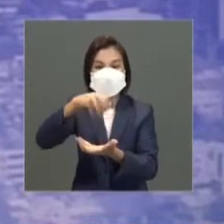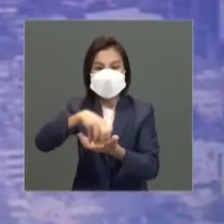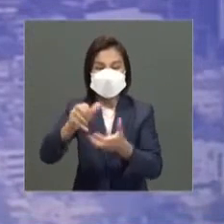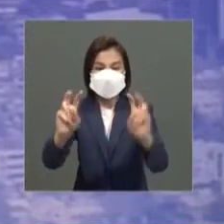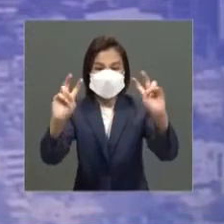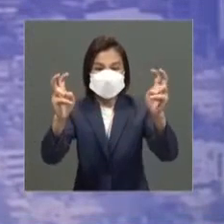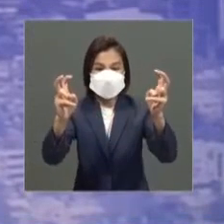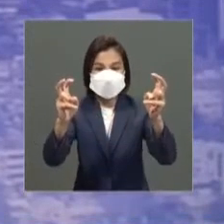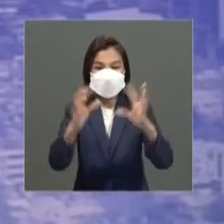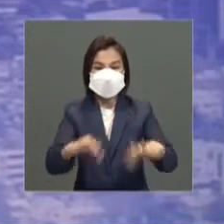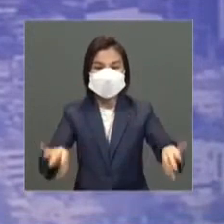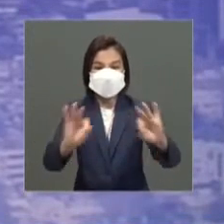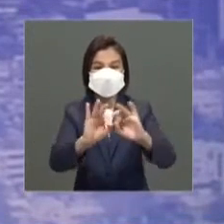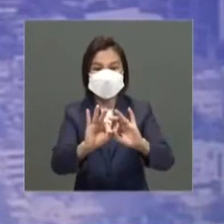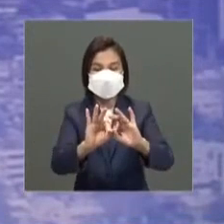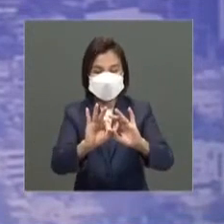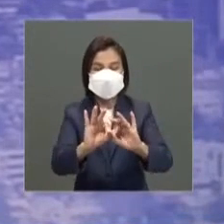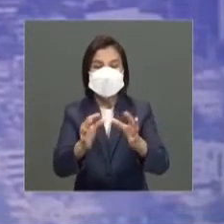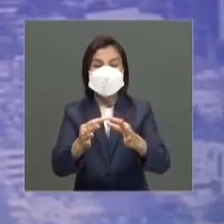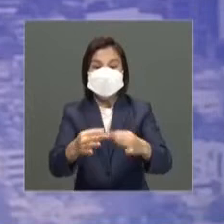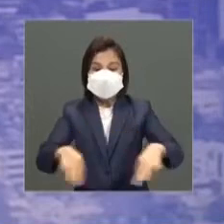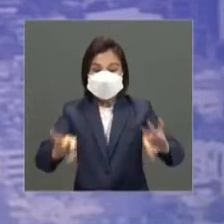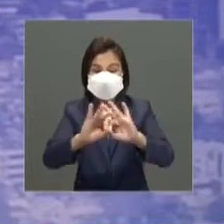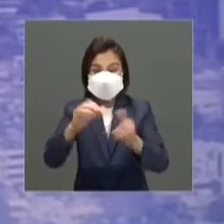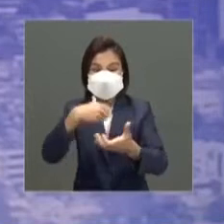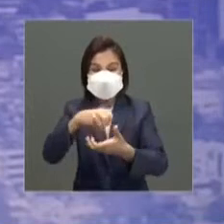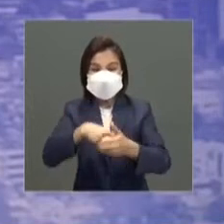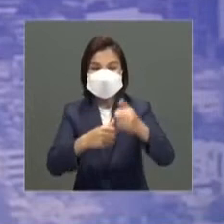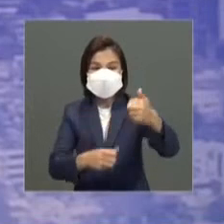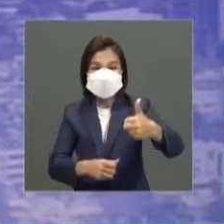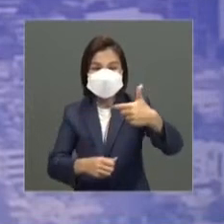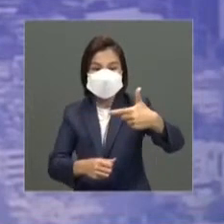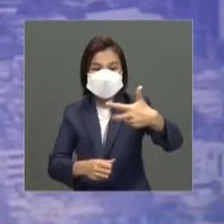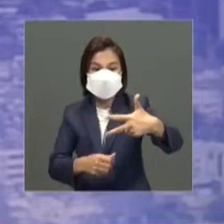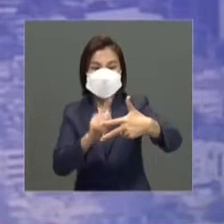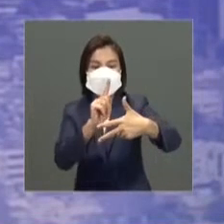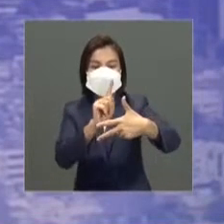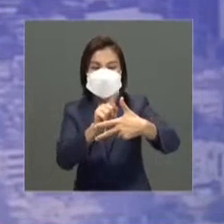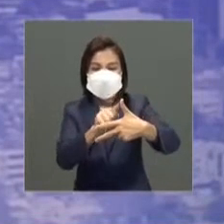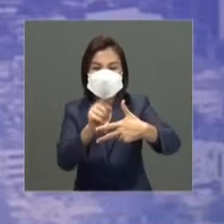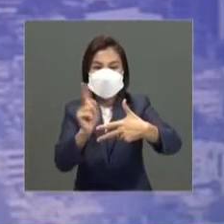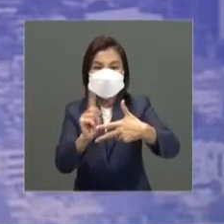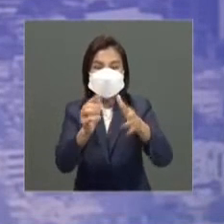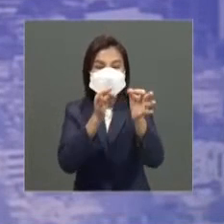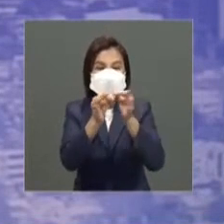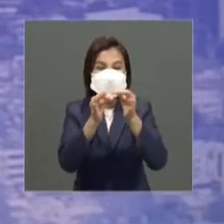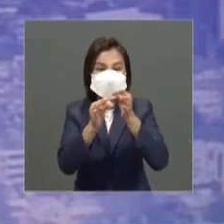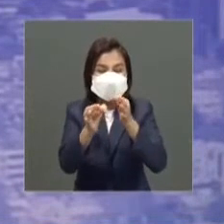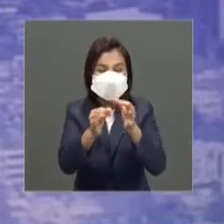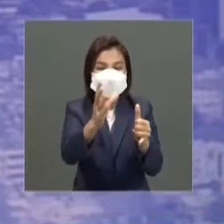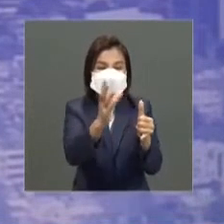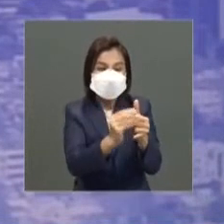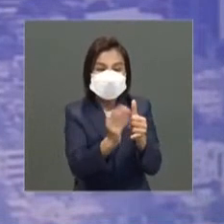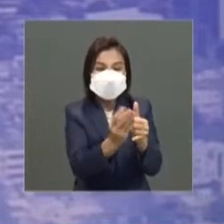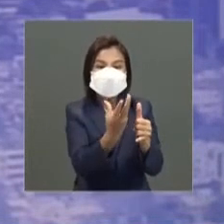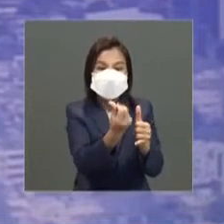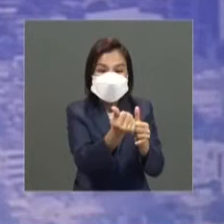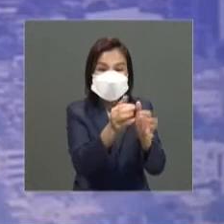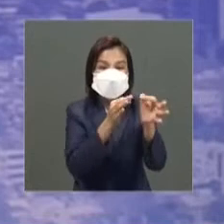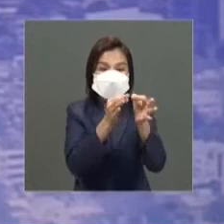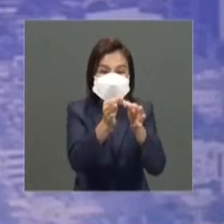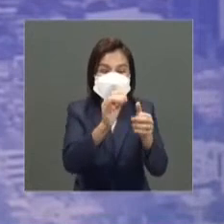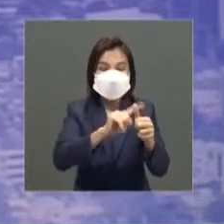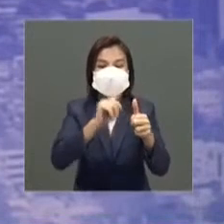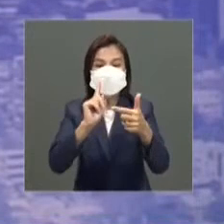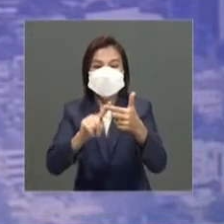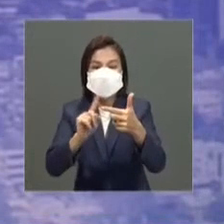ที่อยากจะสรุปสัก2-3ประเด็นนะครับอันแรกก็คือสถานการณ์รายวันที่จะได้ชี้แจงนะครับอันที่2ก็คือจะเป็นเรื่อง